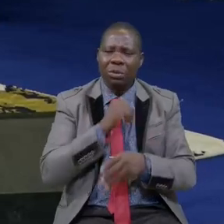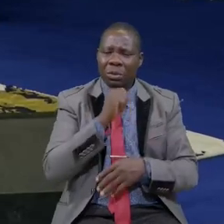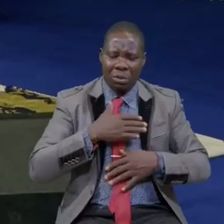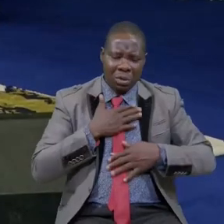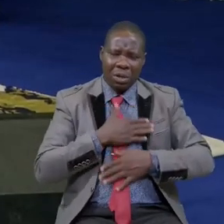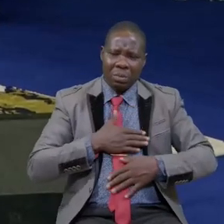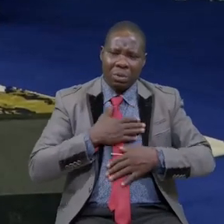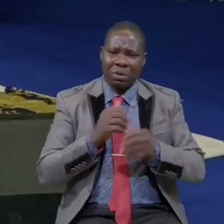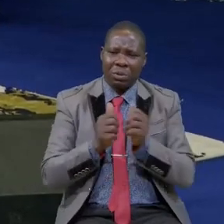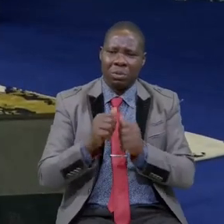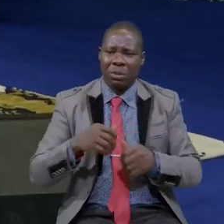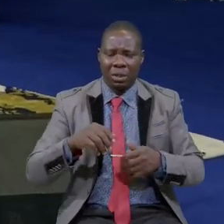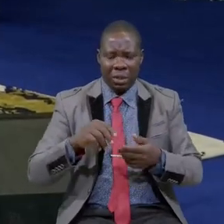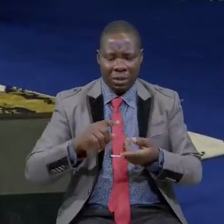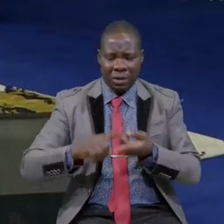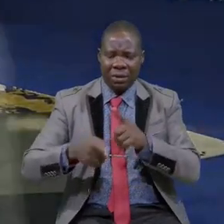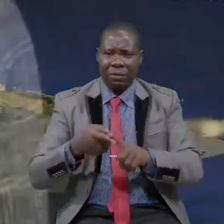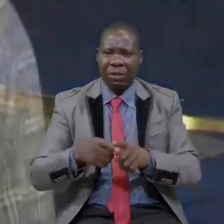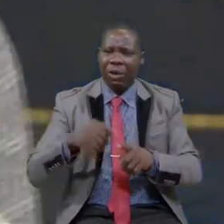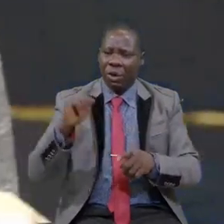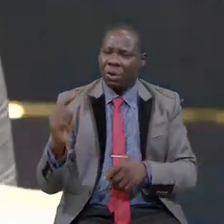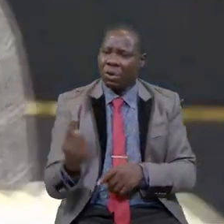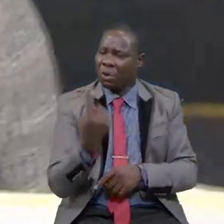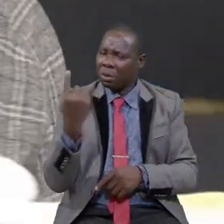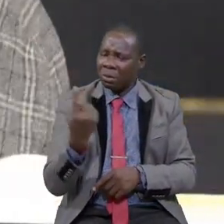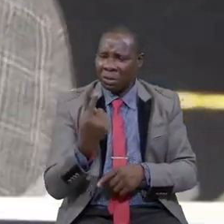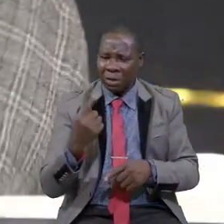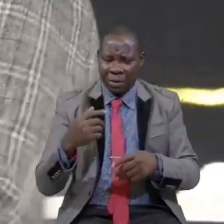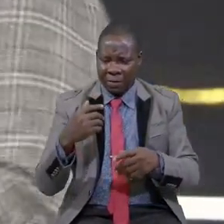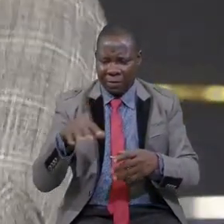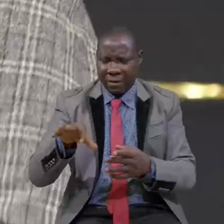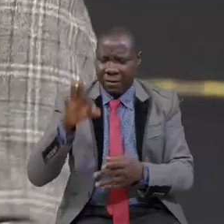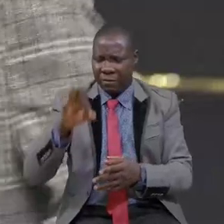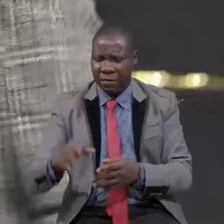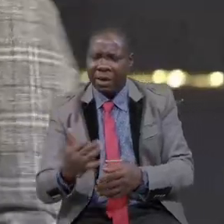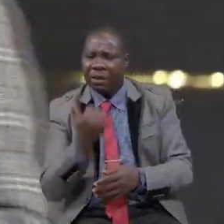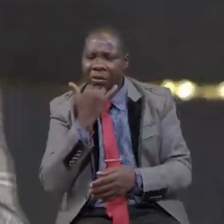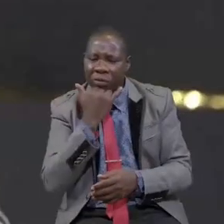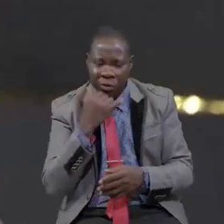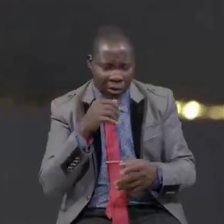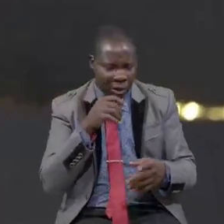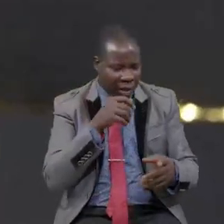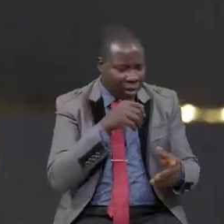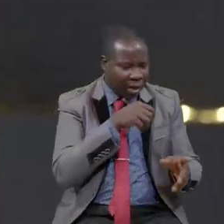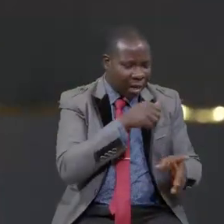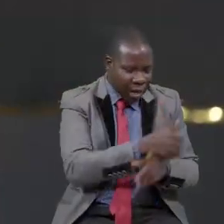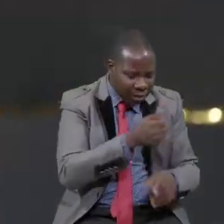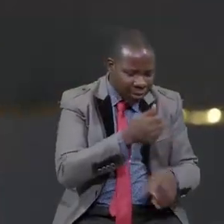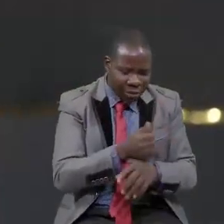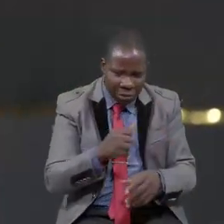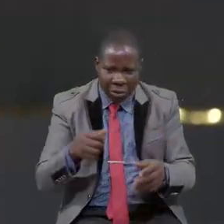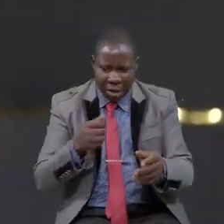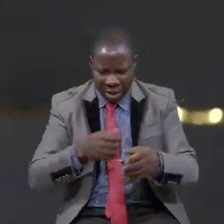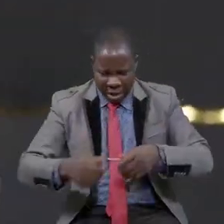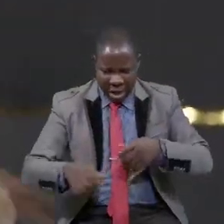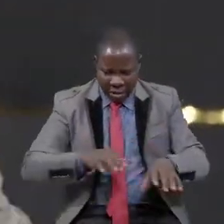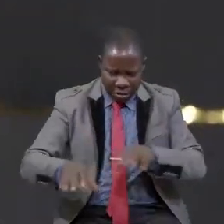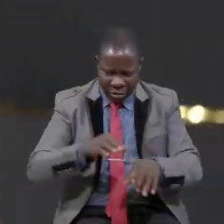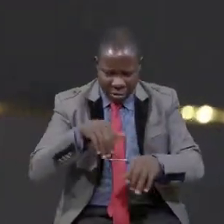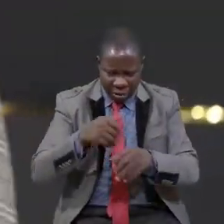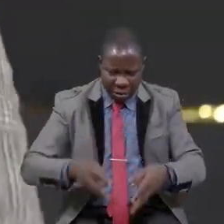n'est pas content de ses voisins. Il trouve toujours quelque chose à dire. Il critique tout le temps. Et il agit toujours de façon à